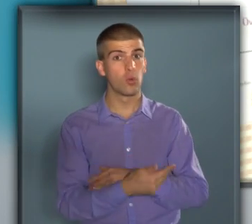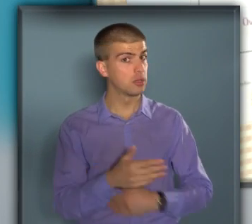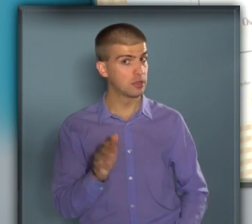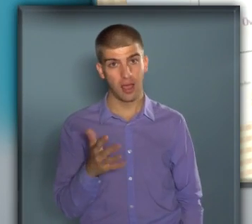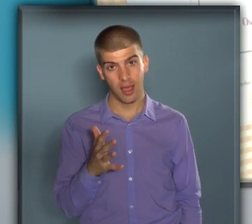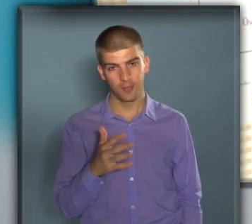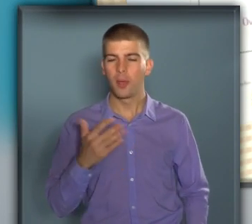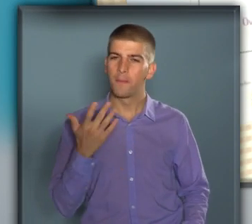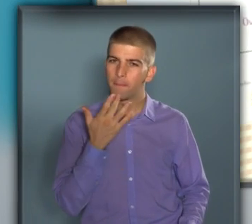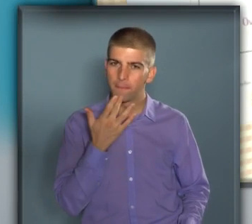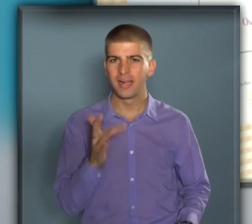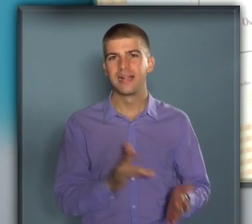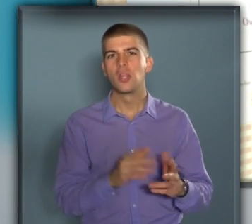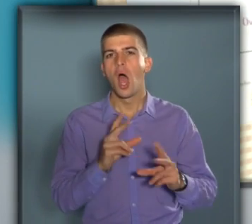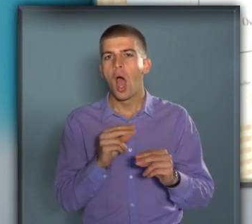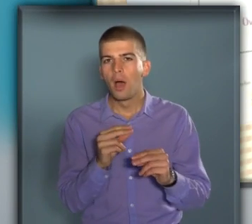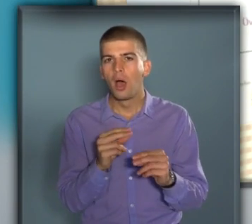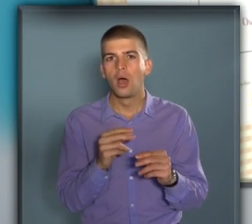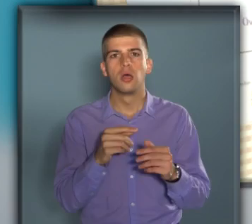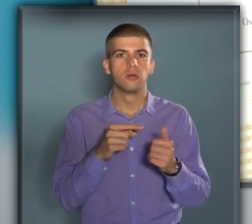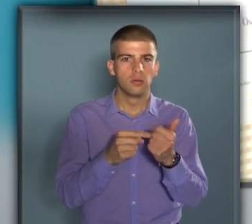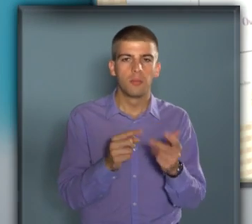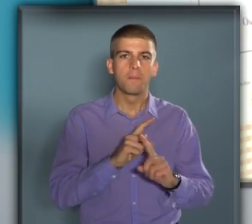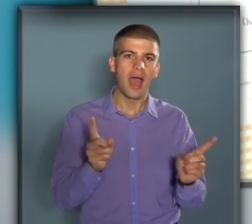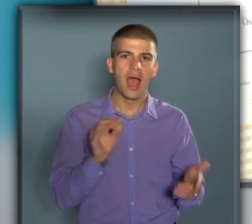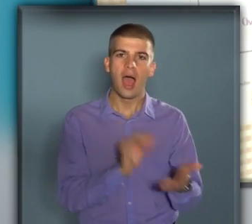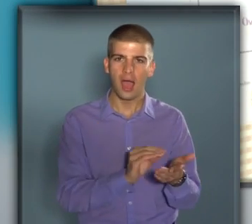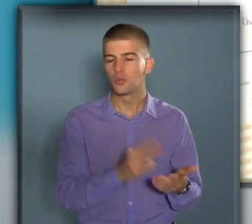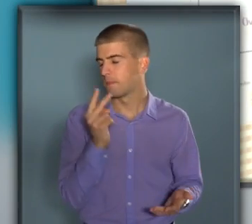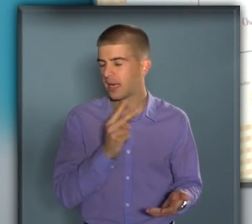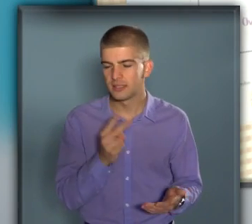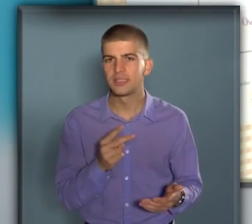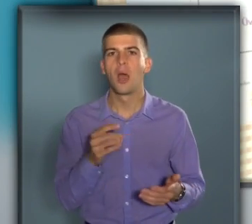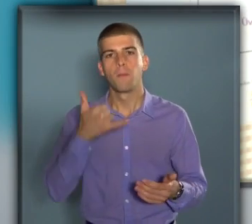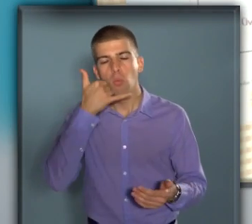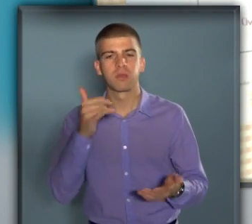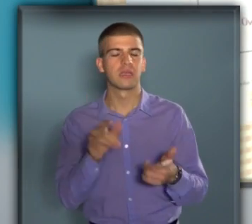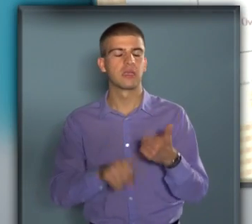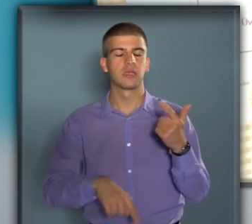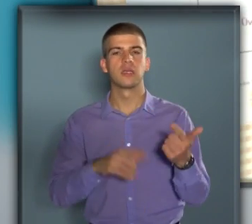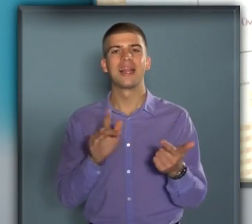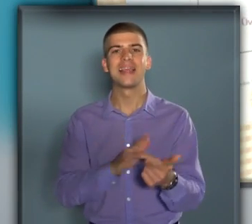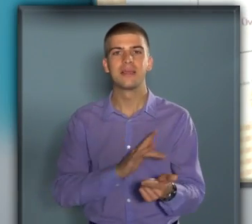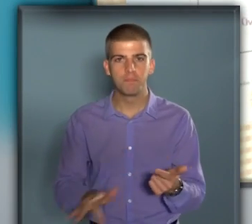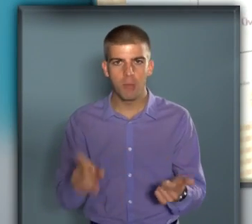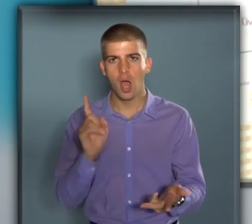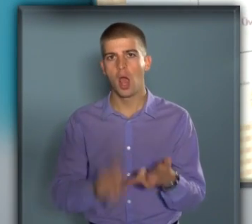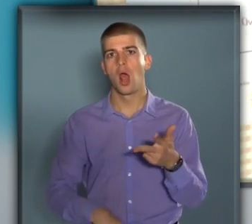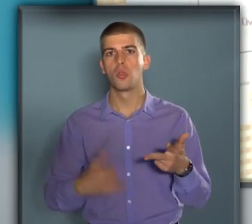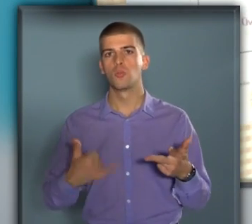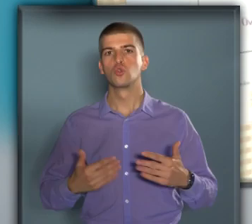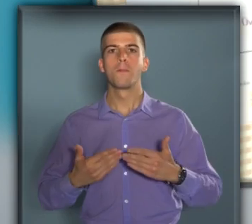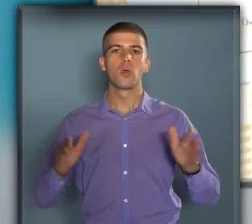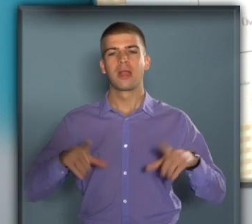Beemeltük persze a példatárba az esetek közé a mobiltelefont, meg az iPad-et, meg a mai élet